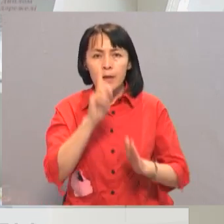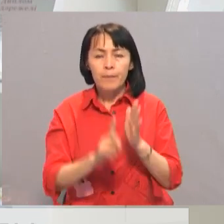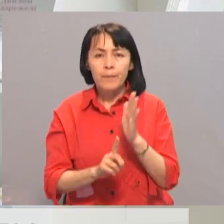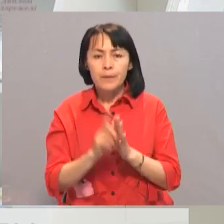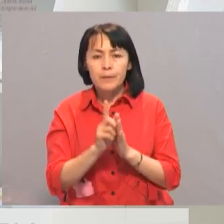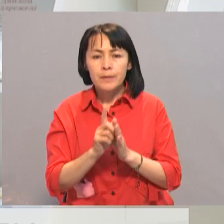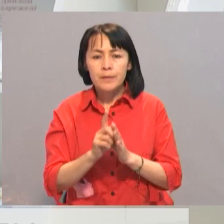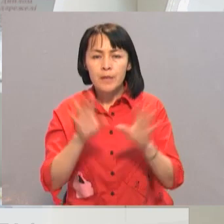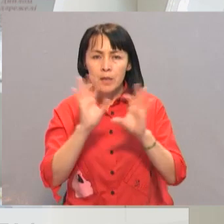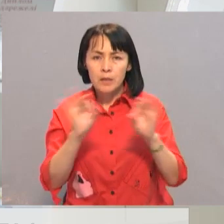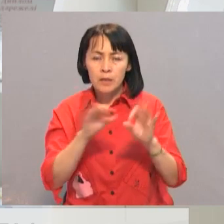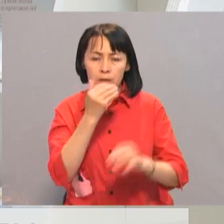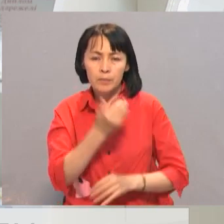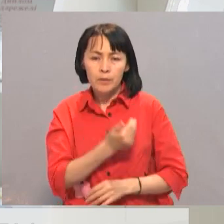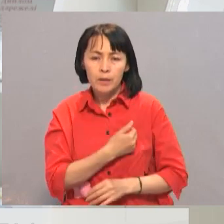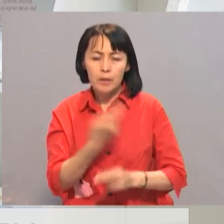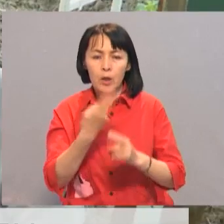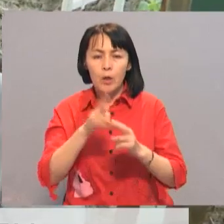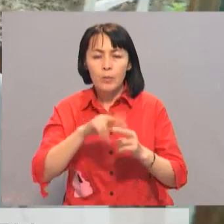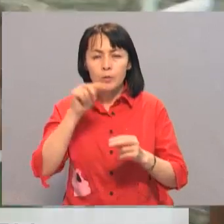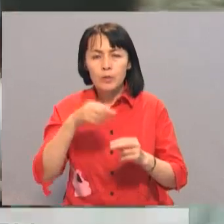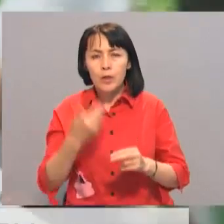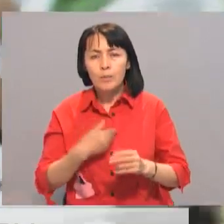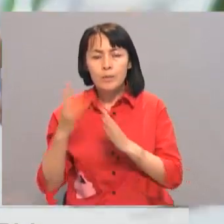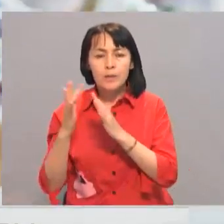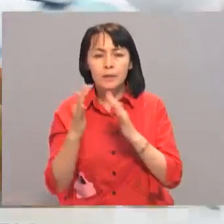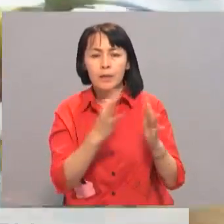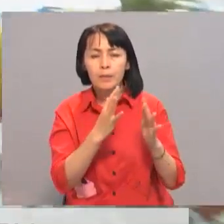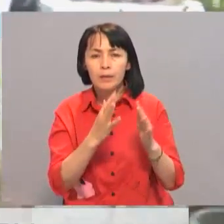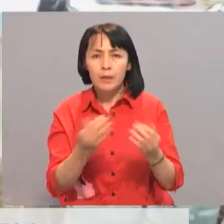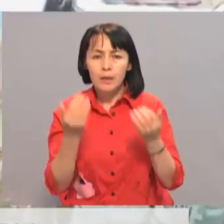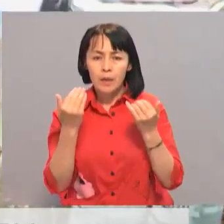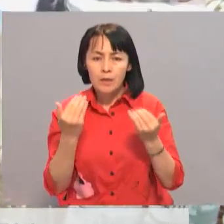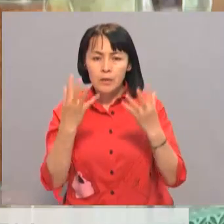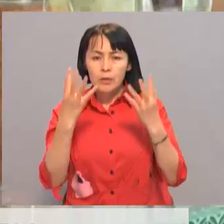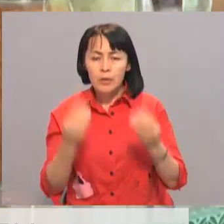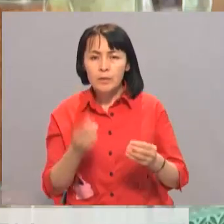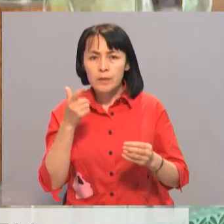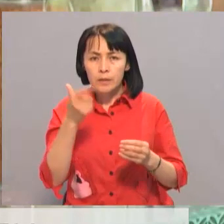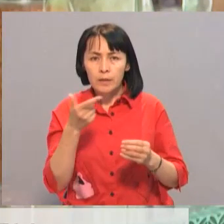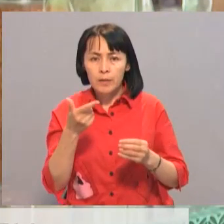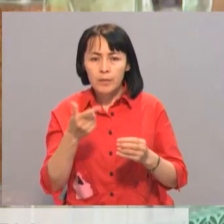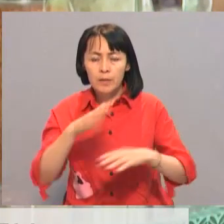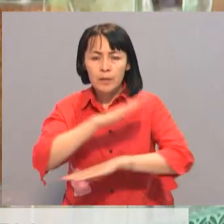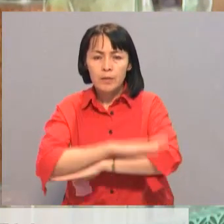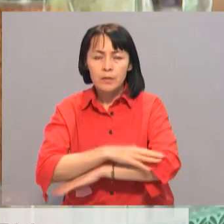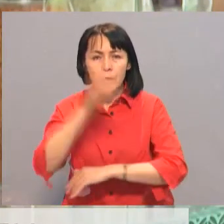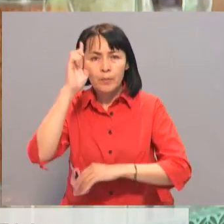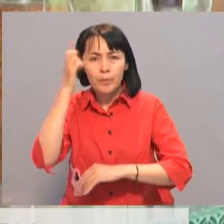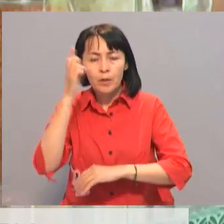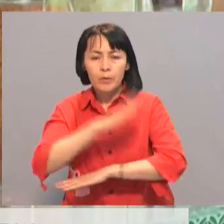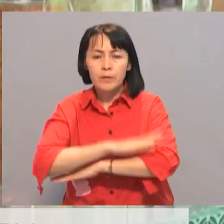басталатынын жеткізгім келіп отыр. Бұл жерде біз табиғатта дәл қазір геометрия сабақтары,